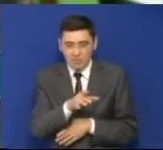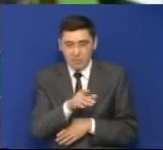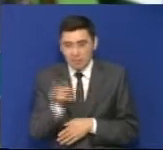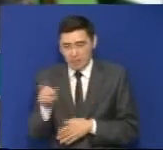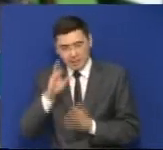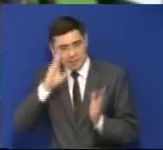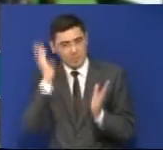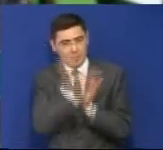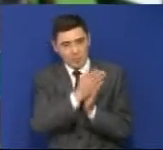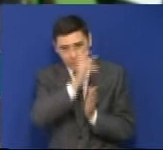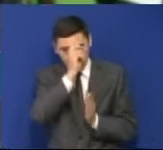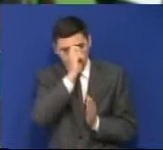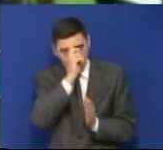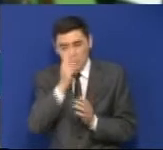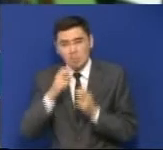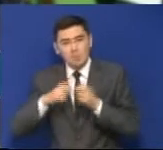осы